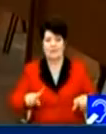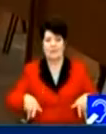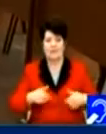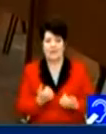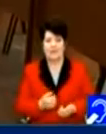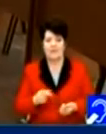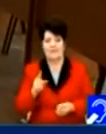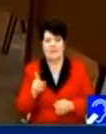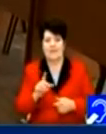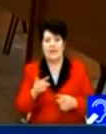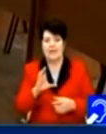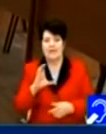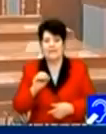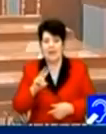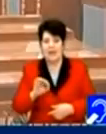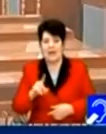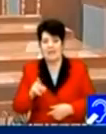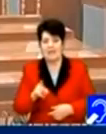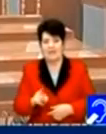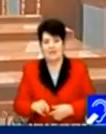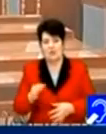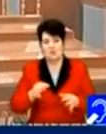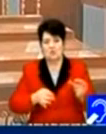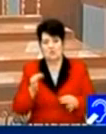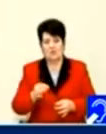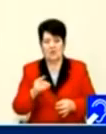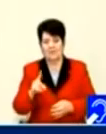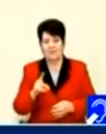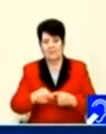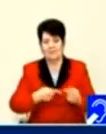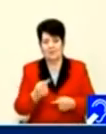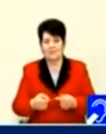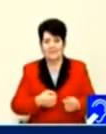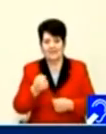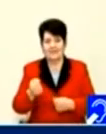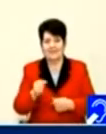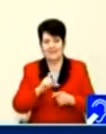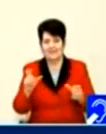dintr-o sală de judecată pentru simularea proceselor din instanțe. Sper că